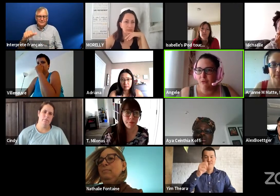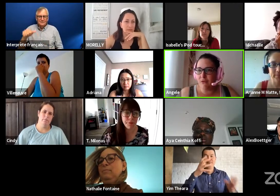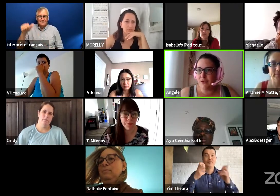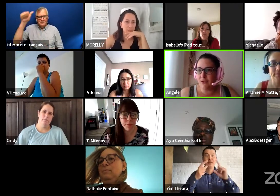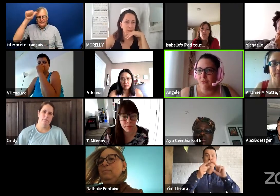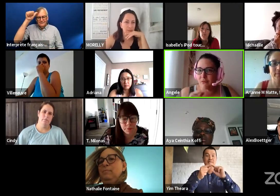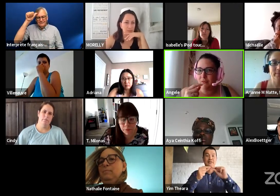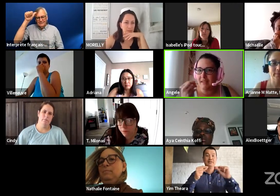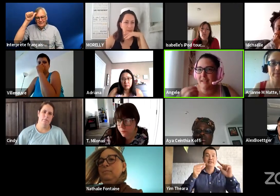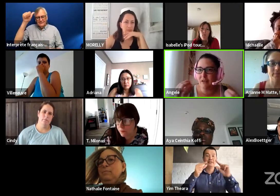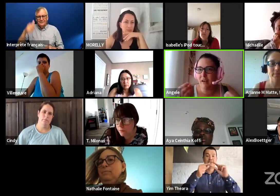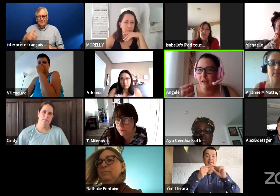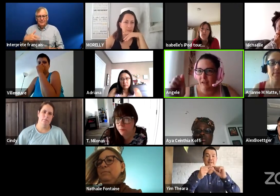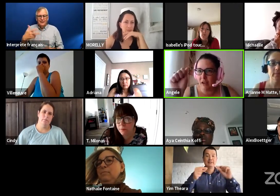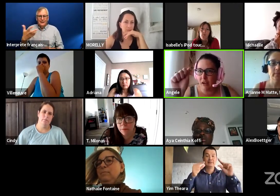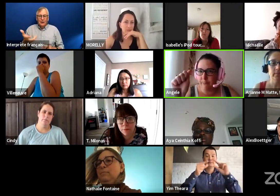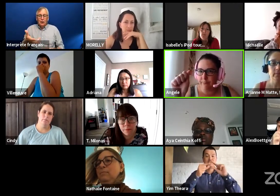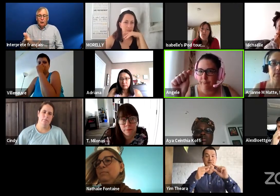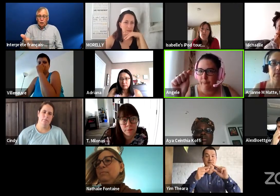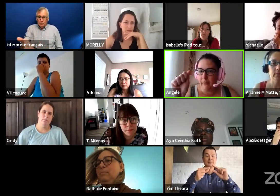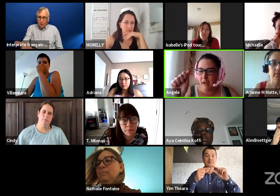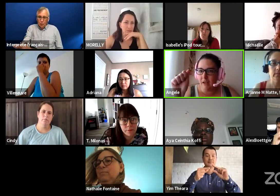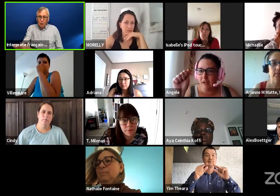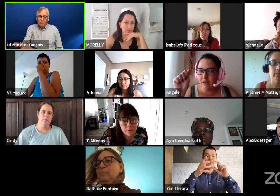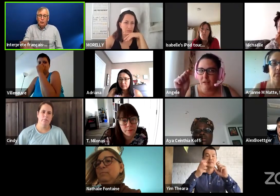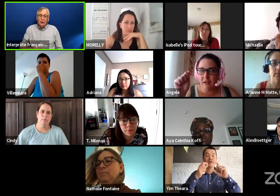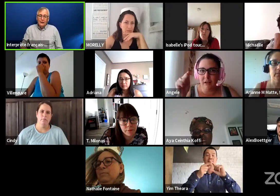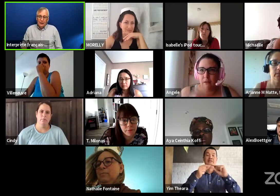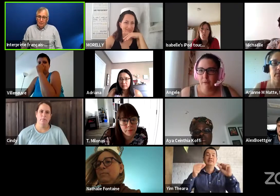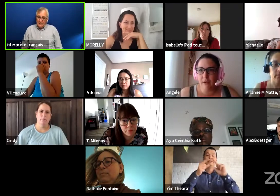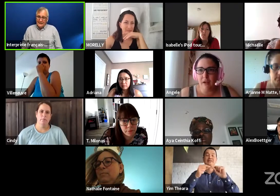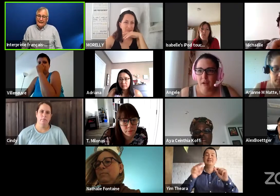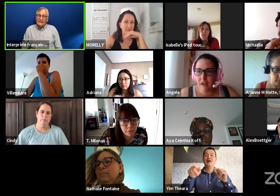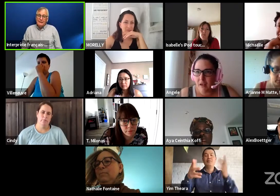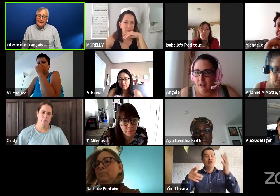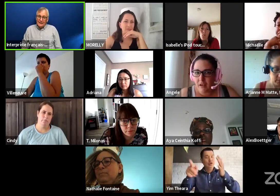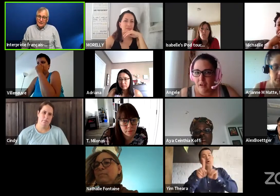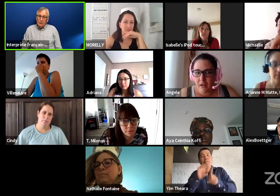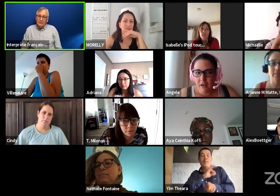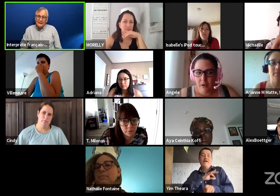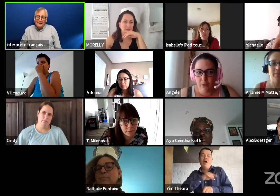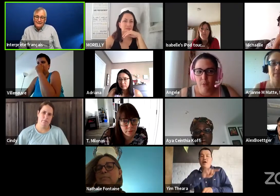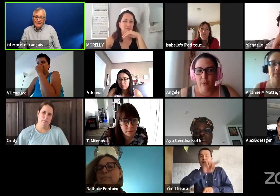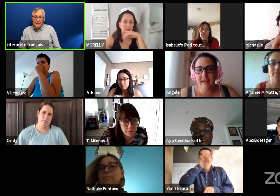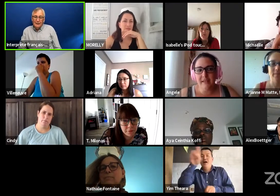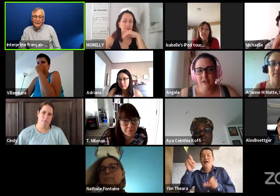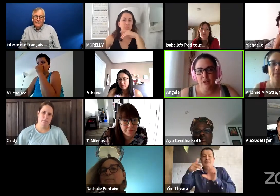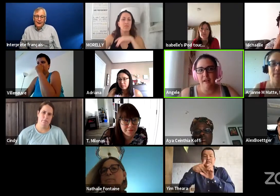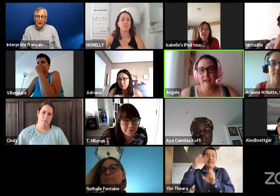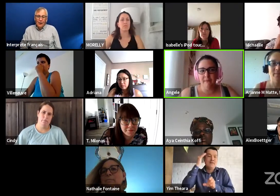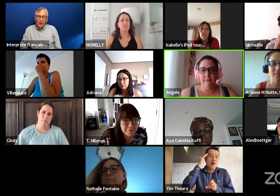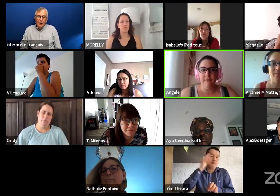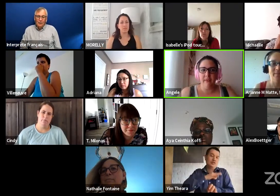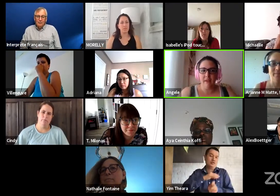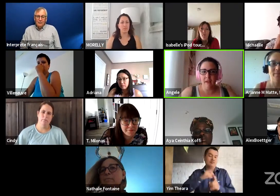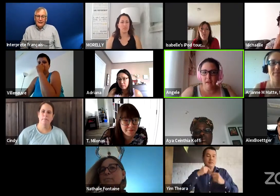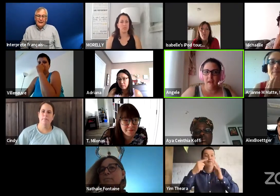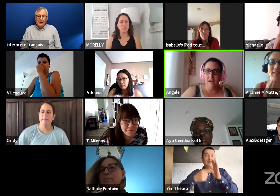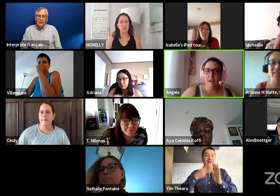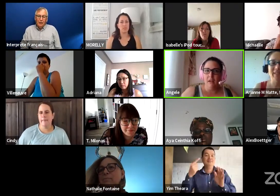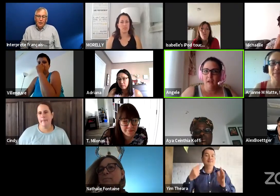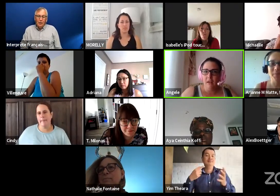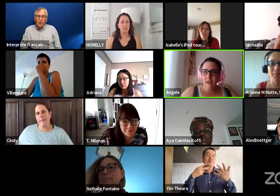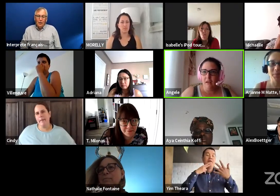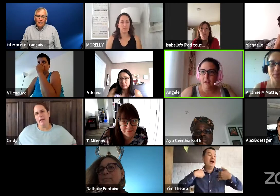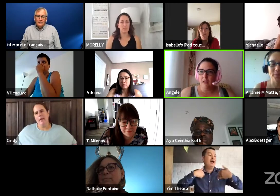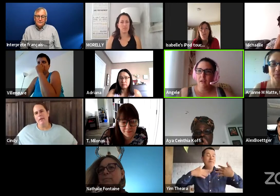montrait son signe avec... Je peux vous donner une petite explication, effectivement. Oui, s'il te plaît. Dans